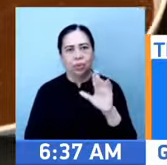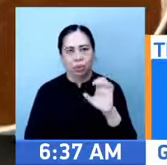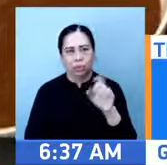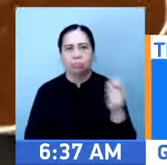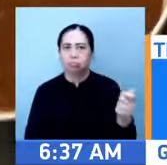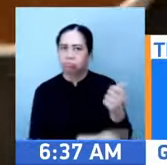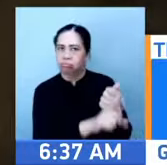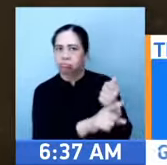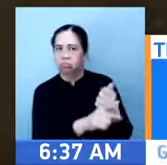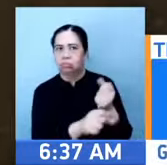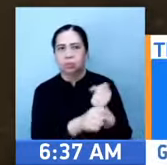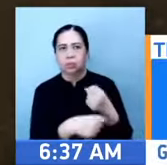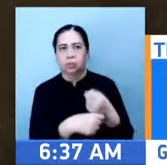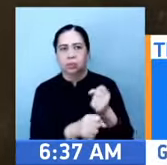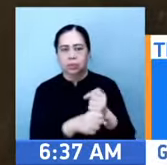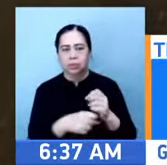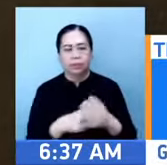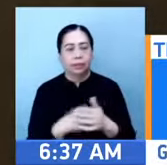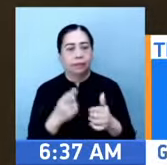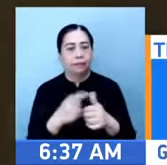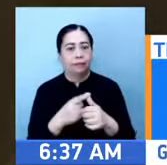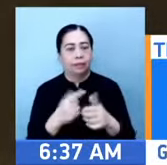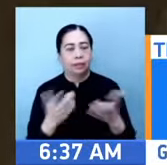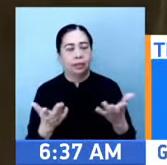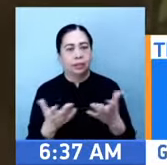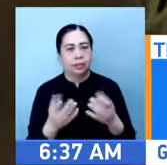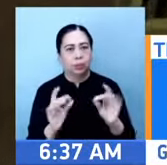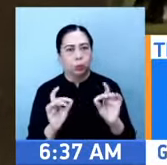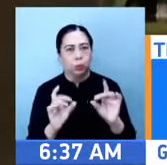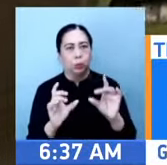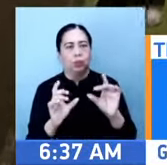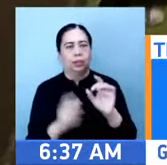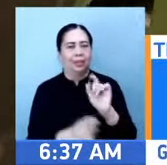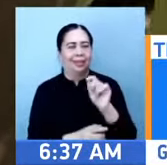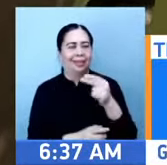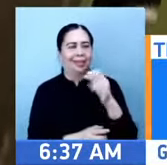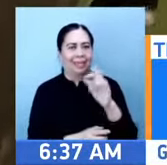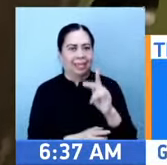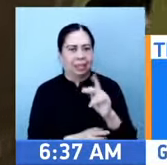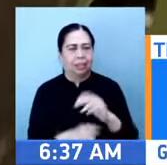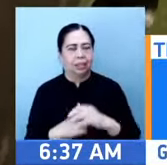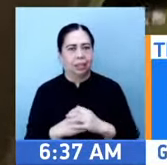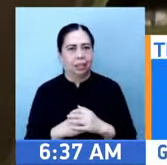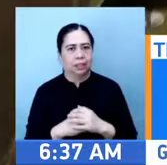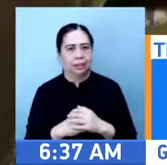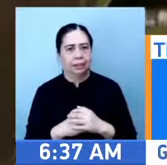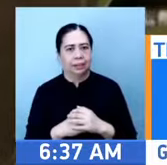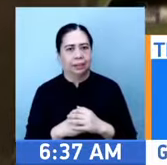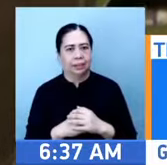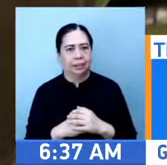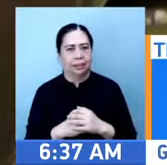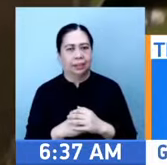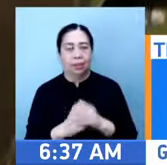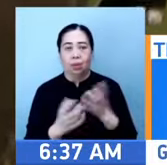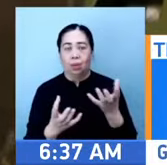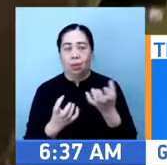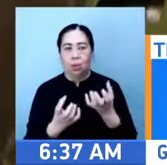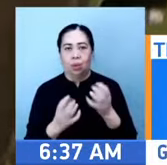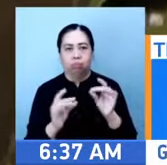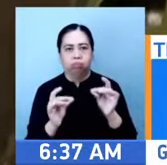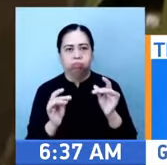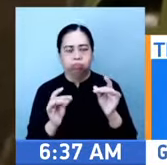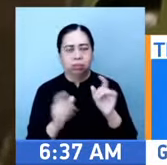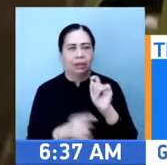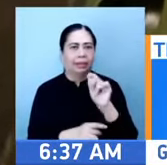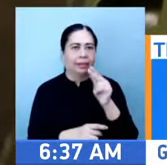una nating nilagay is basically yung thickening agent natin. Yes, Chef. Siyempre, alam naman natin, pag kaldereta, gusto natin yan, malapot yan, may